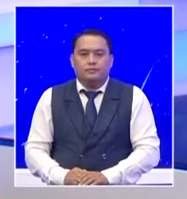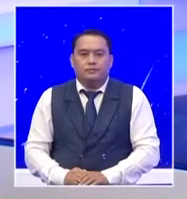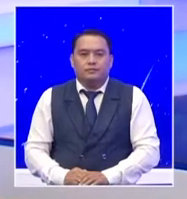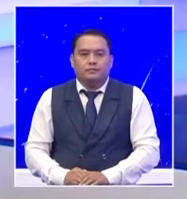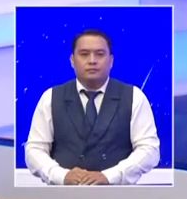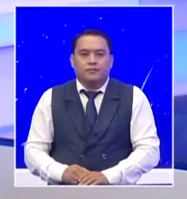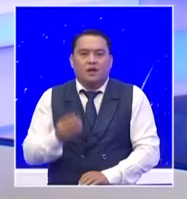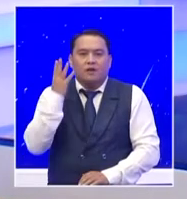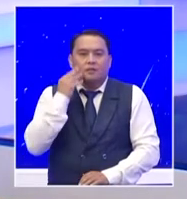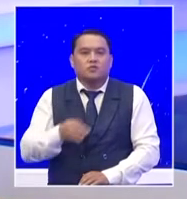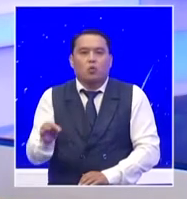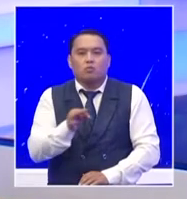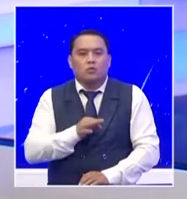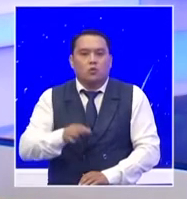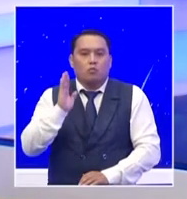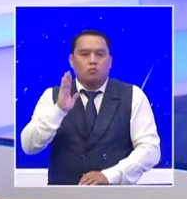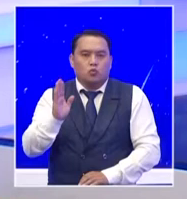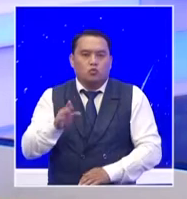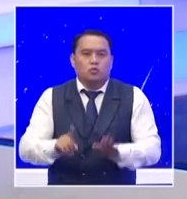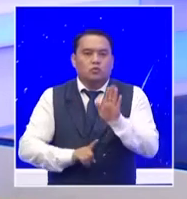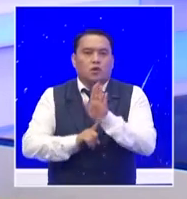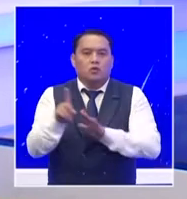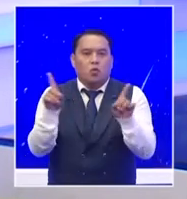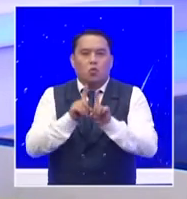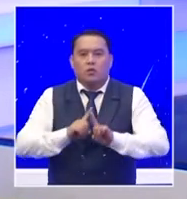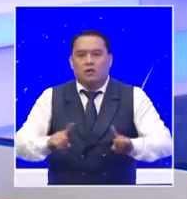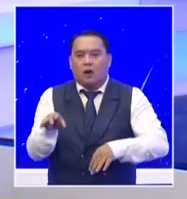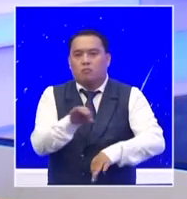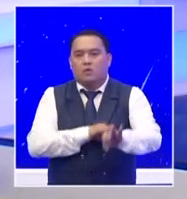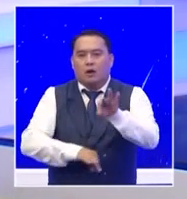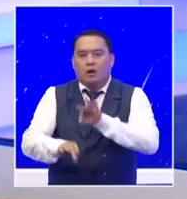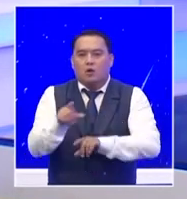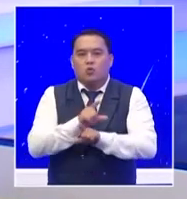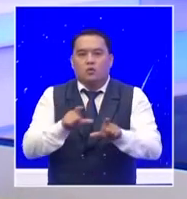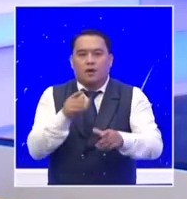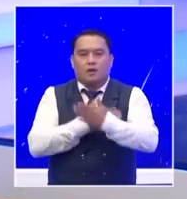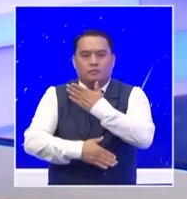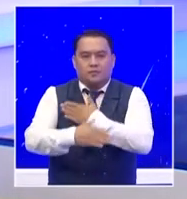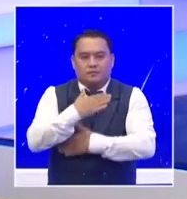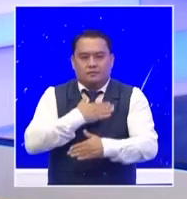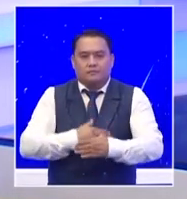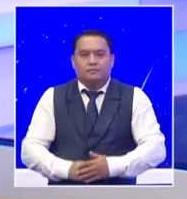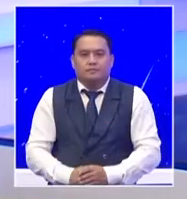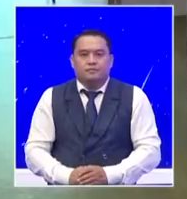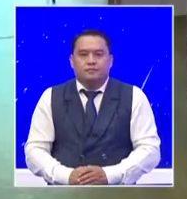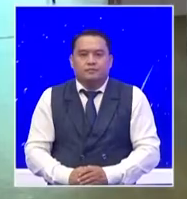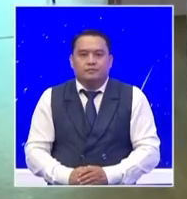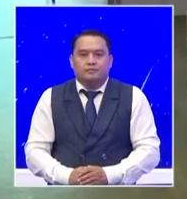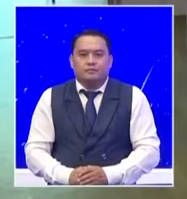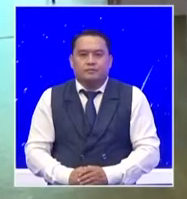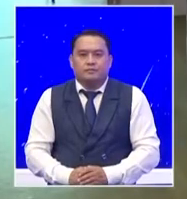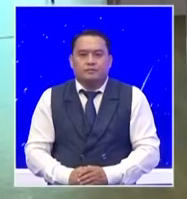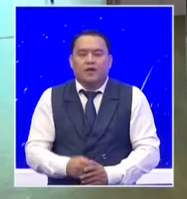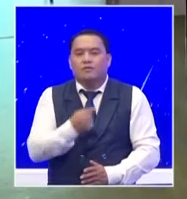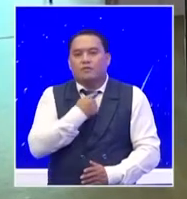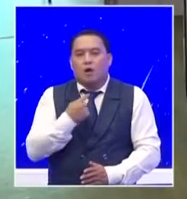Равенство возможностей. В Алматинской области скоро будет запущен уникальный проект для людей с особыми потребностями. В скором времени